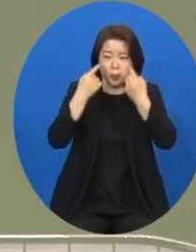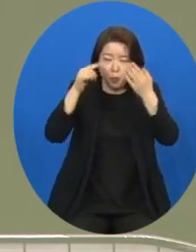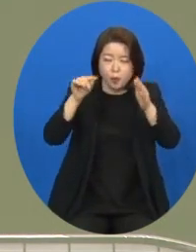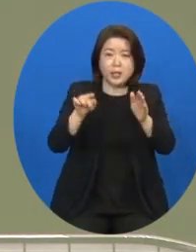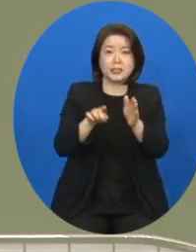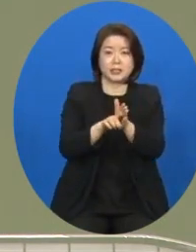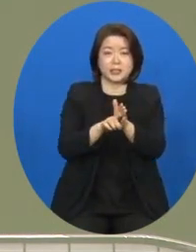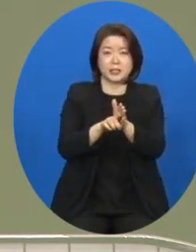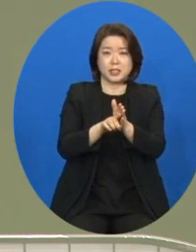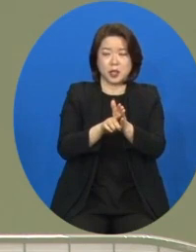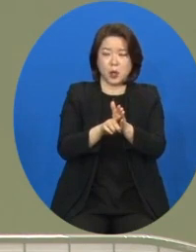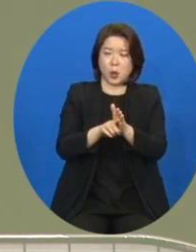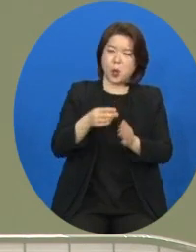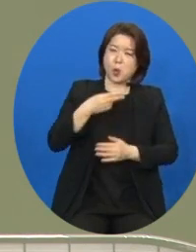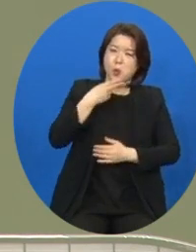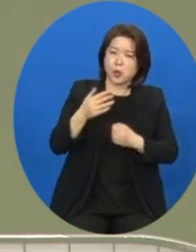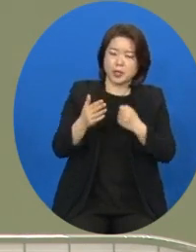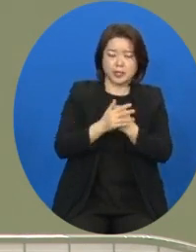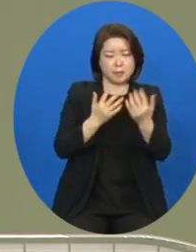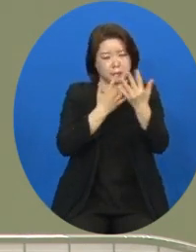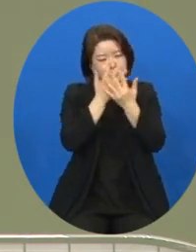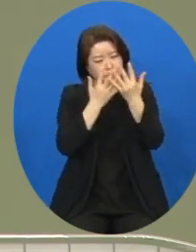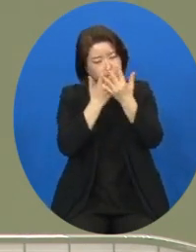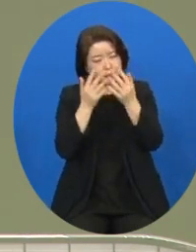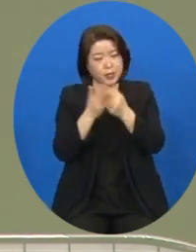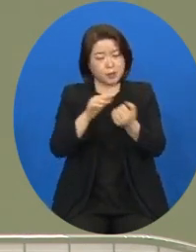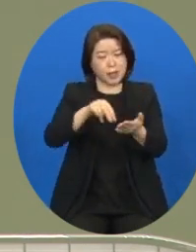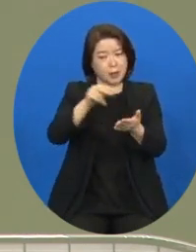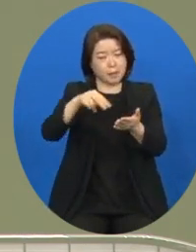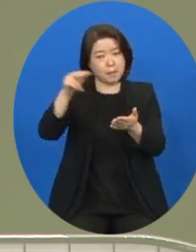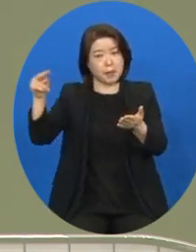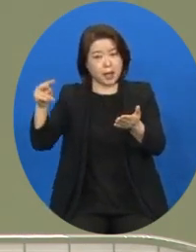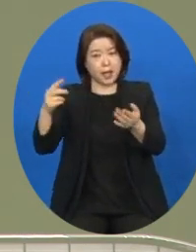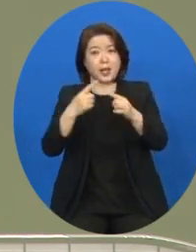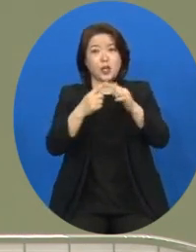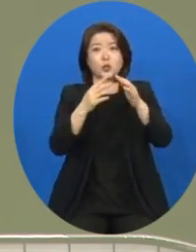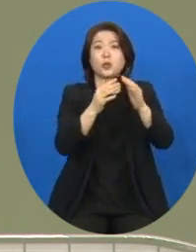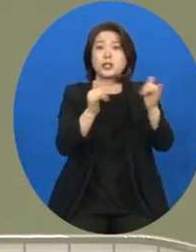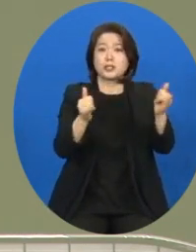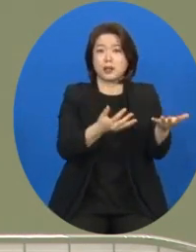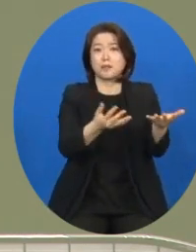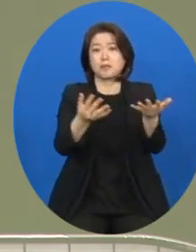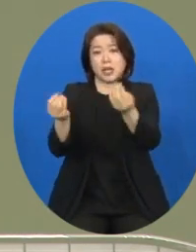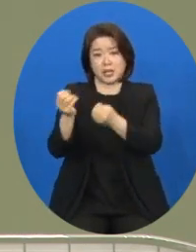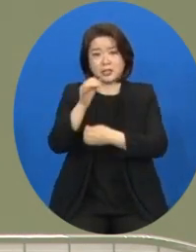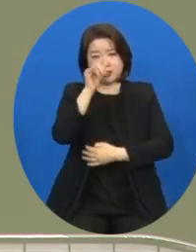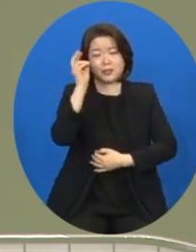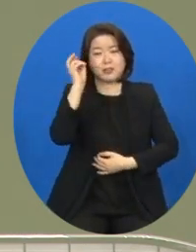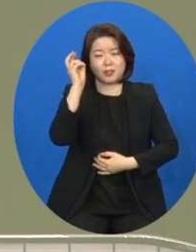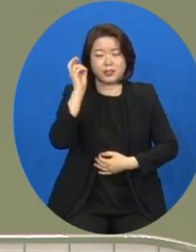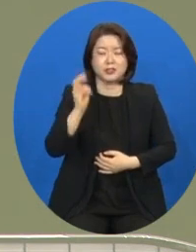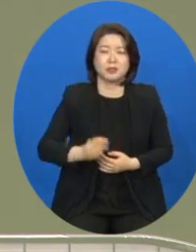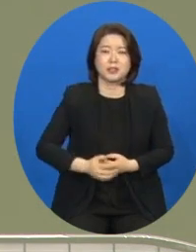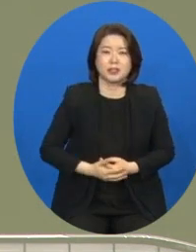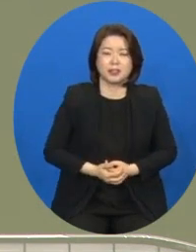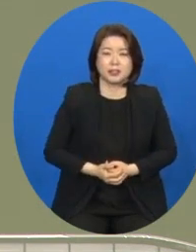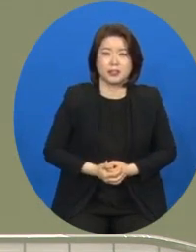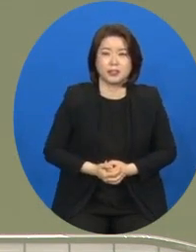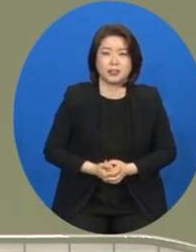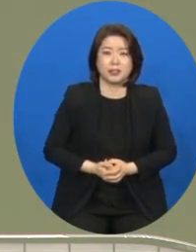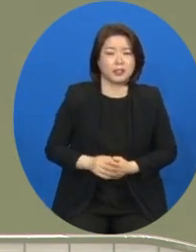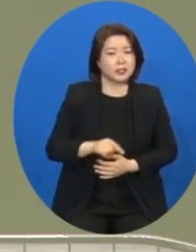않아서 솔직히 방황하는 우리 교우들도 꽤 있으신 것 같습니다.